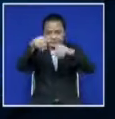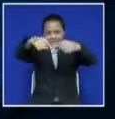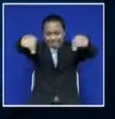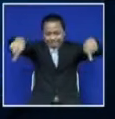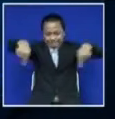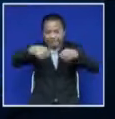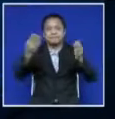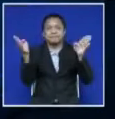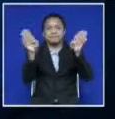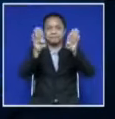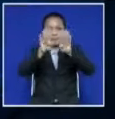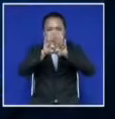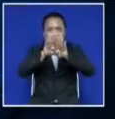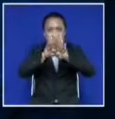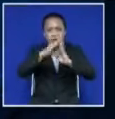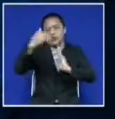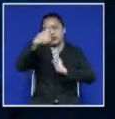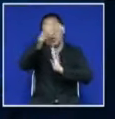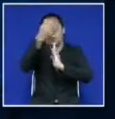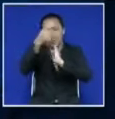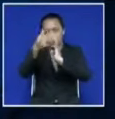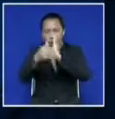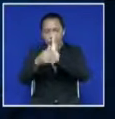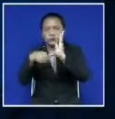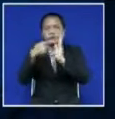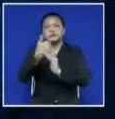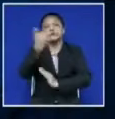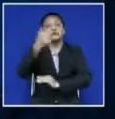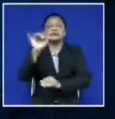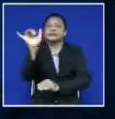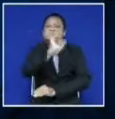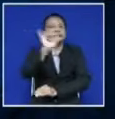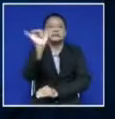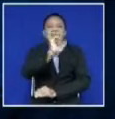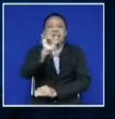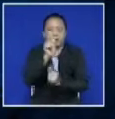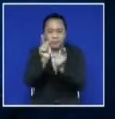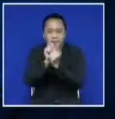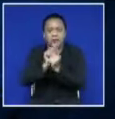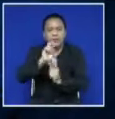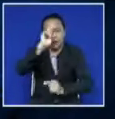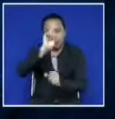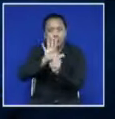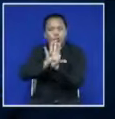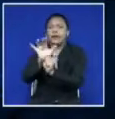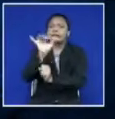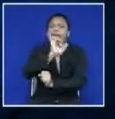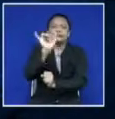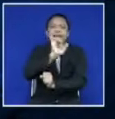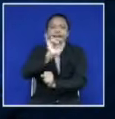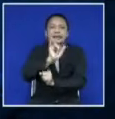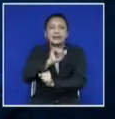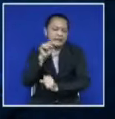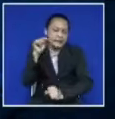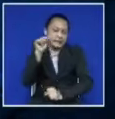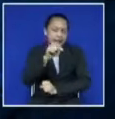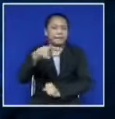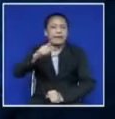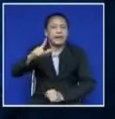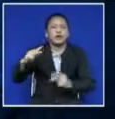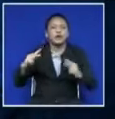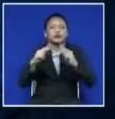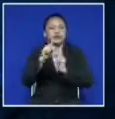ย่างนี้เป็นต้นแล้วก็รอบๆนะครับจะเห็นว่าในพื้นที่อื่นๆยังไม่มีการพบผู้ติดเชื้อเพิ่มเติมแต่ยังก็ตามครับการสั่งการของท่านปลัดกระทรวงส